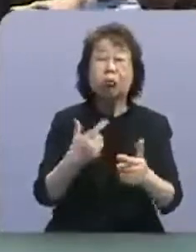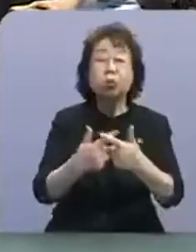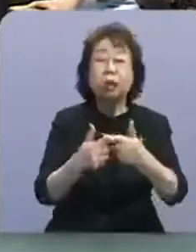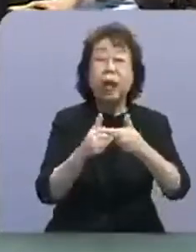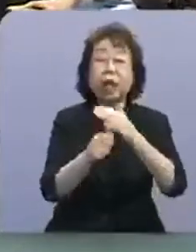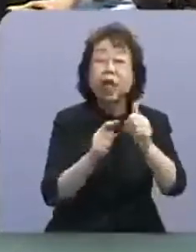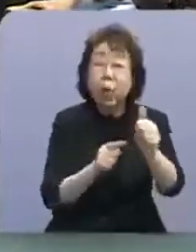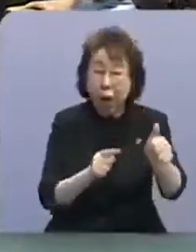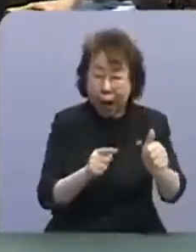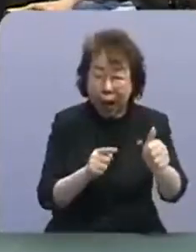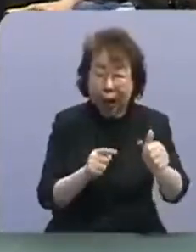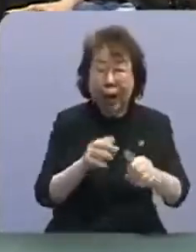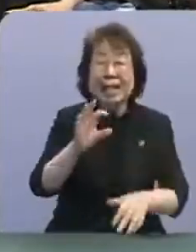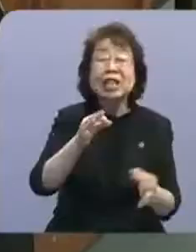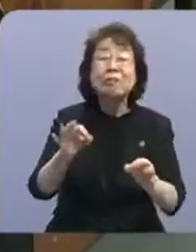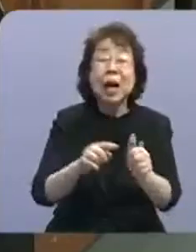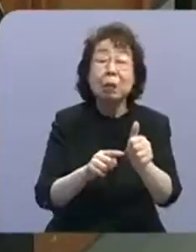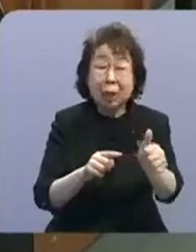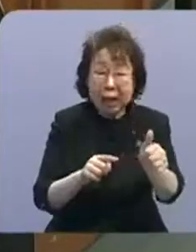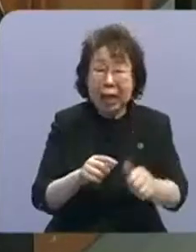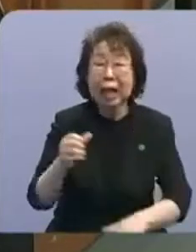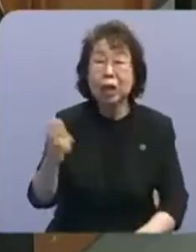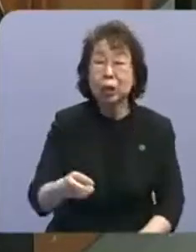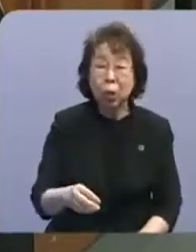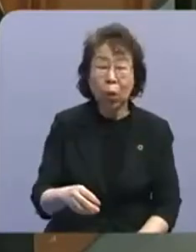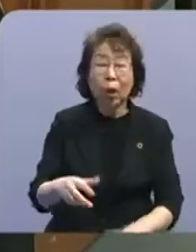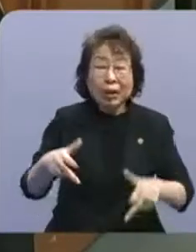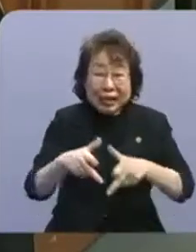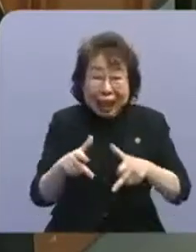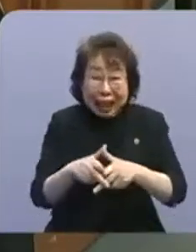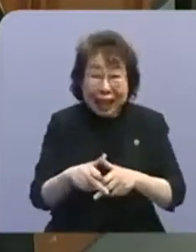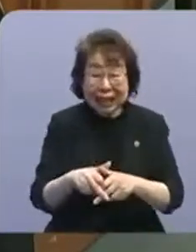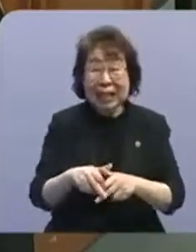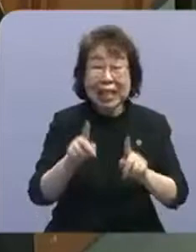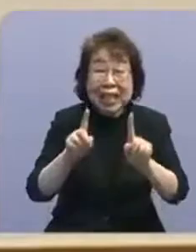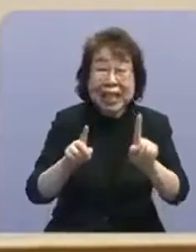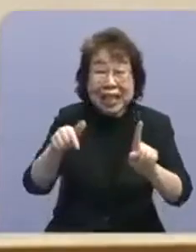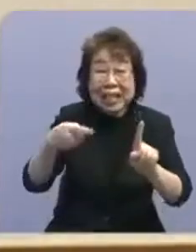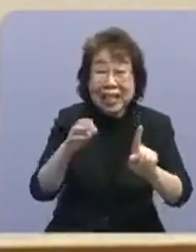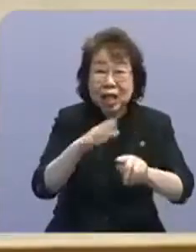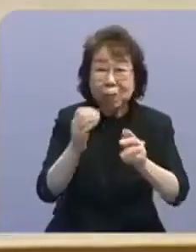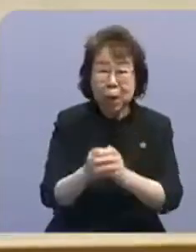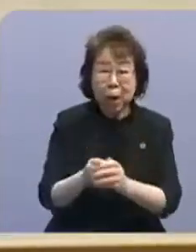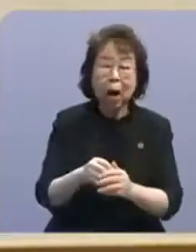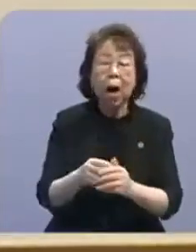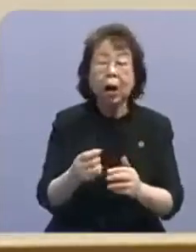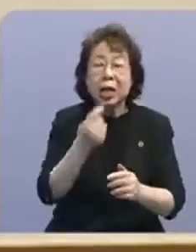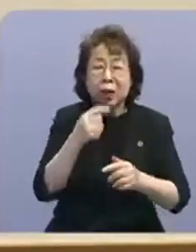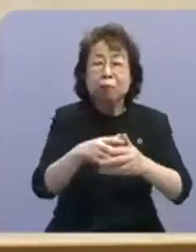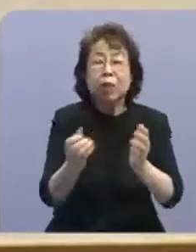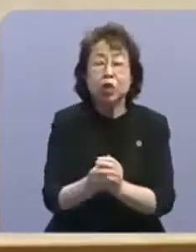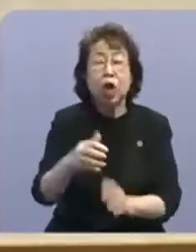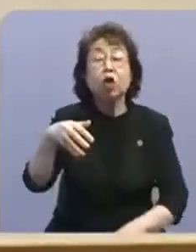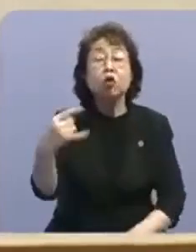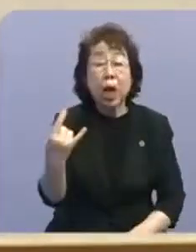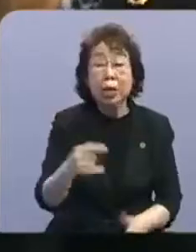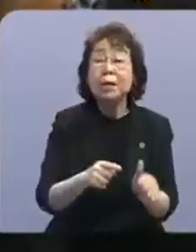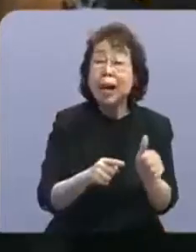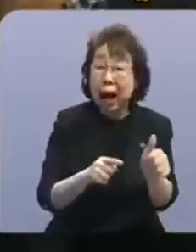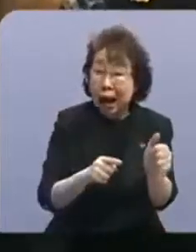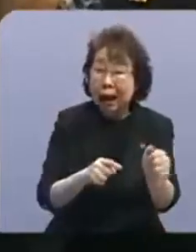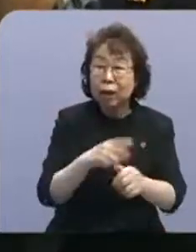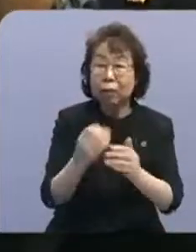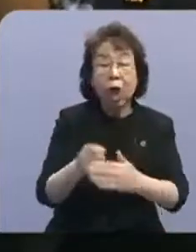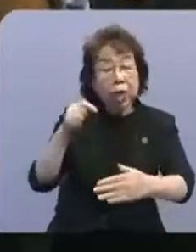새누리당 김남희 의원 그리고 지체장애 1급 에 8대 부산시의회 더불어 민주당 최영아 의원